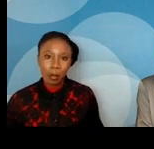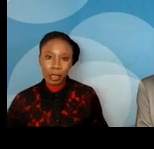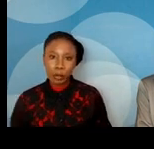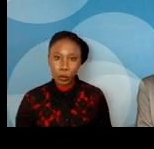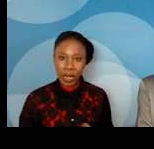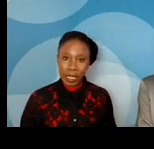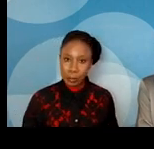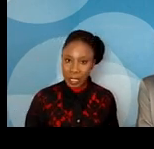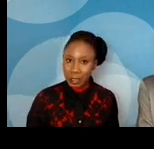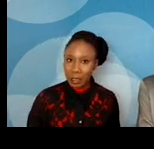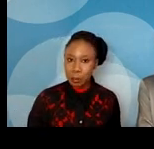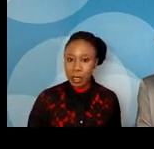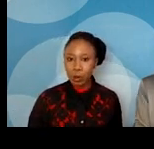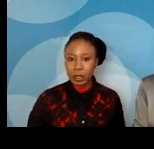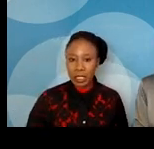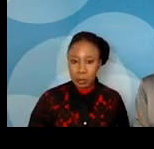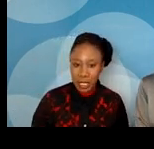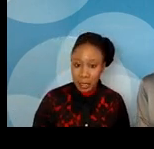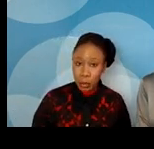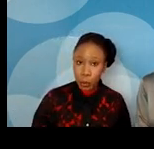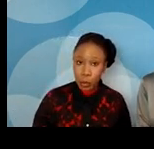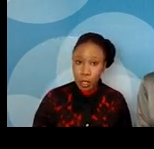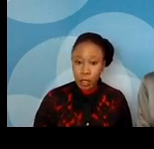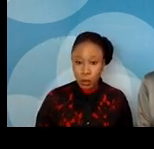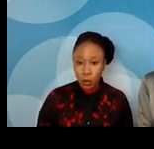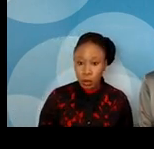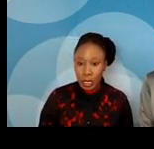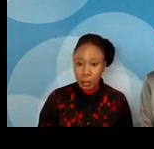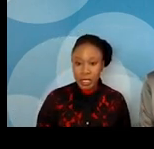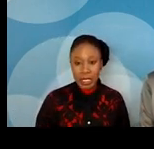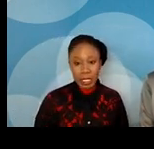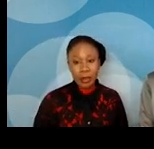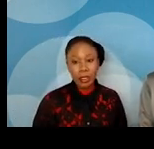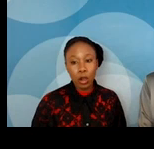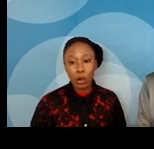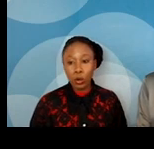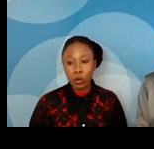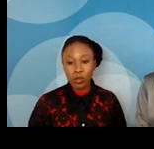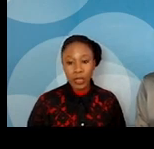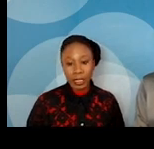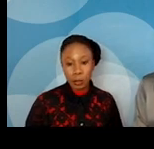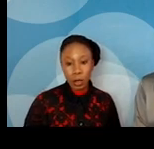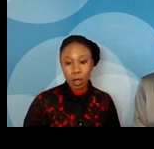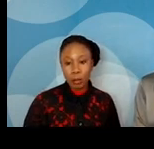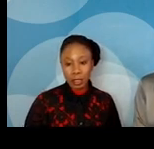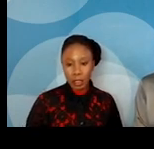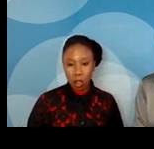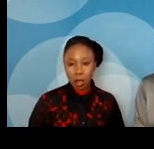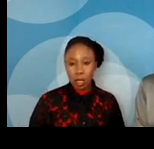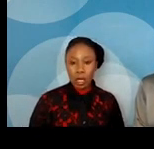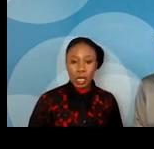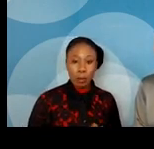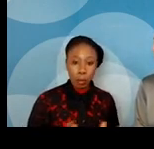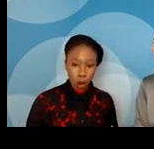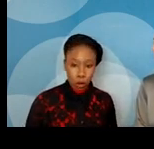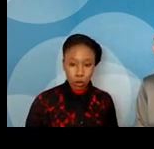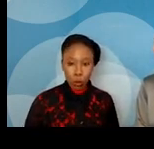kring hur arbetet med ålderism kan se ut. Sunt arbetsliv har också väldigt bra